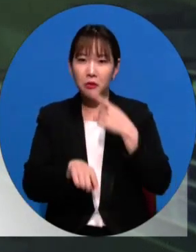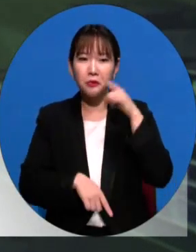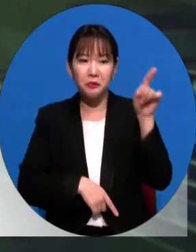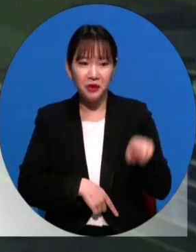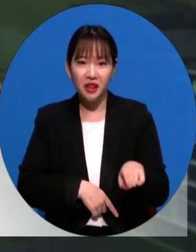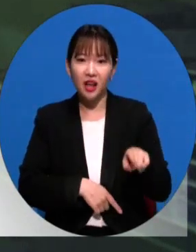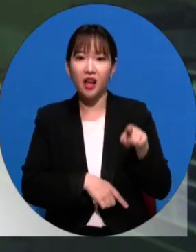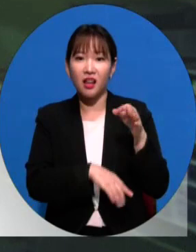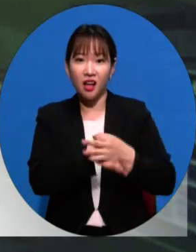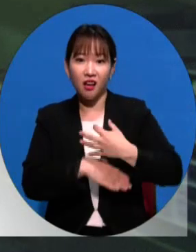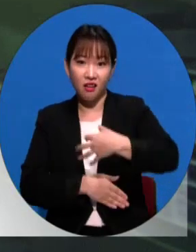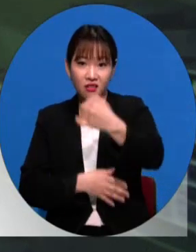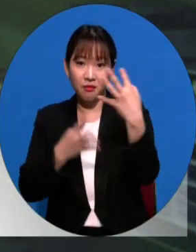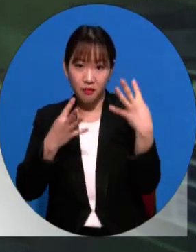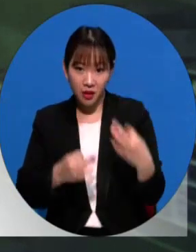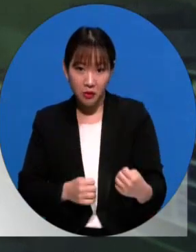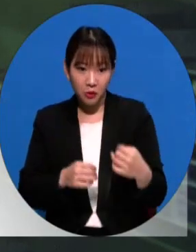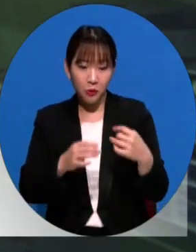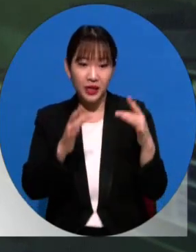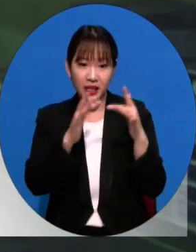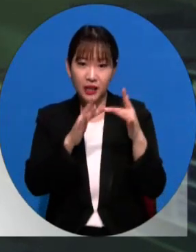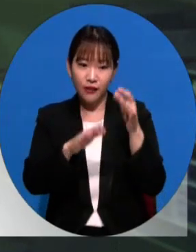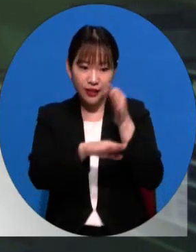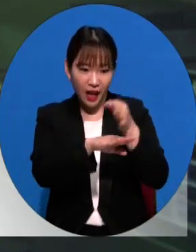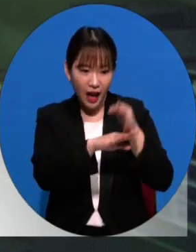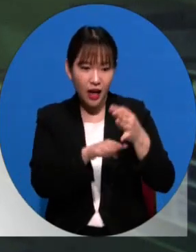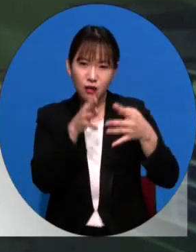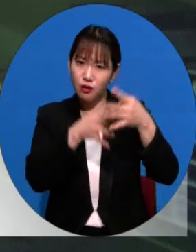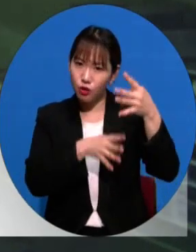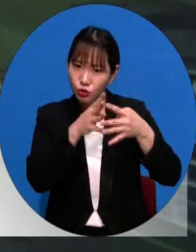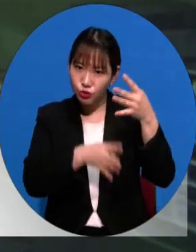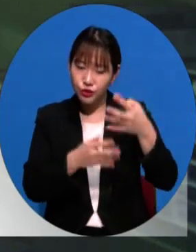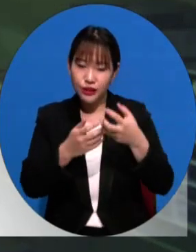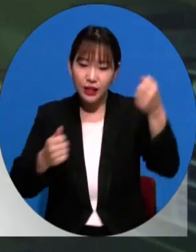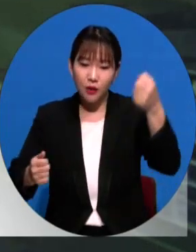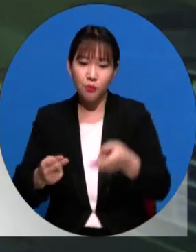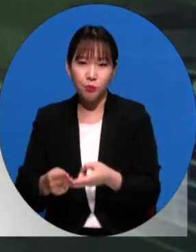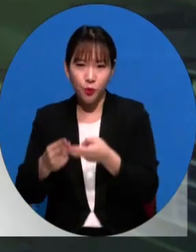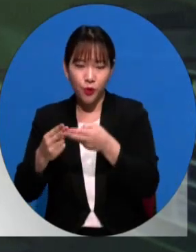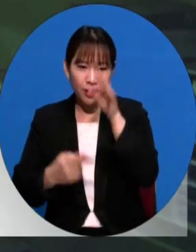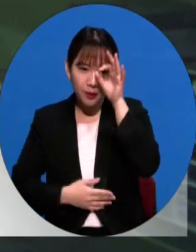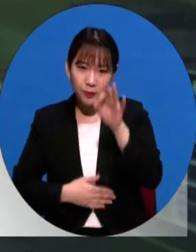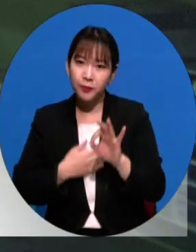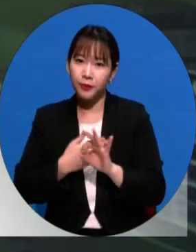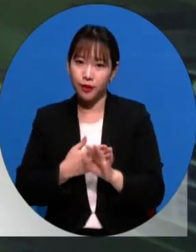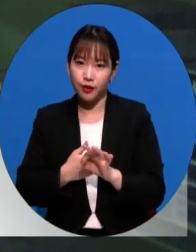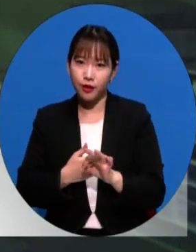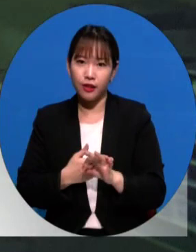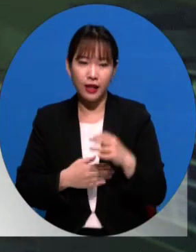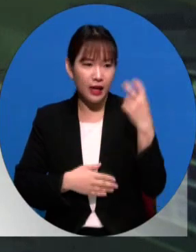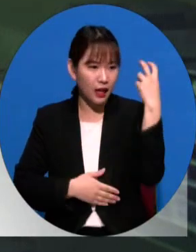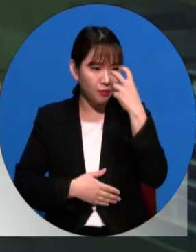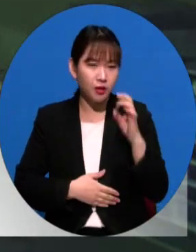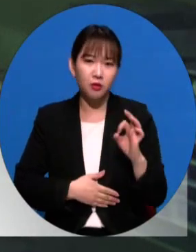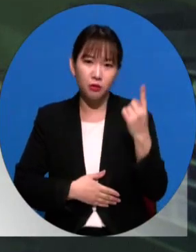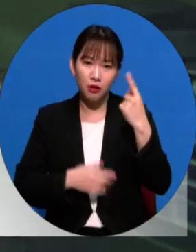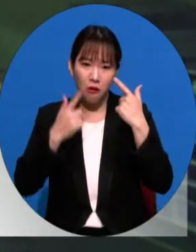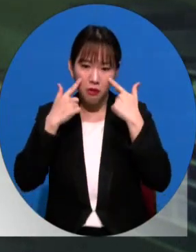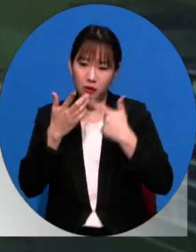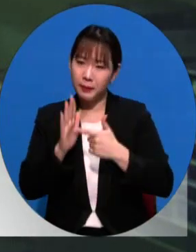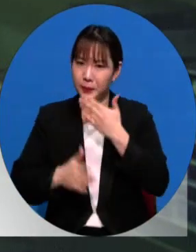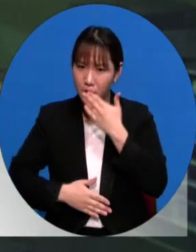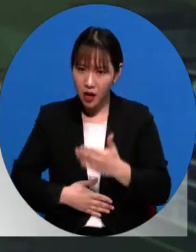거래가 잦고 G마켓 구매 물품의 영수증 처리가 별도로 이루어졌던 걸 감안하면 감사로 제대로 밝혀낼